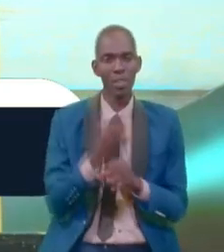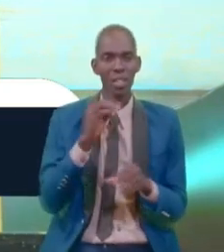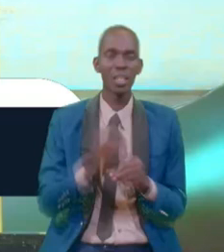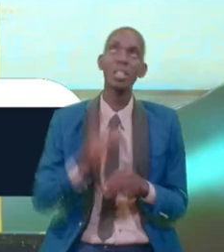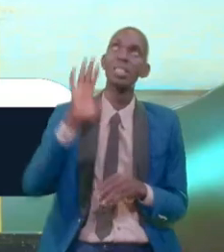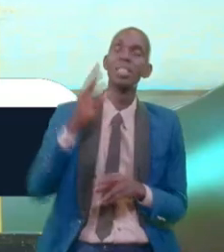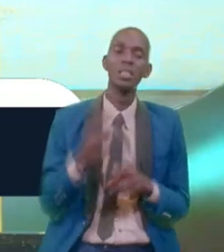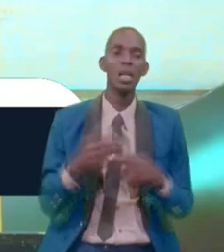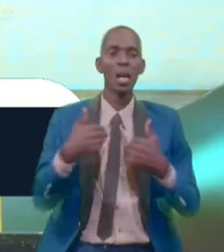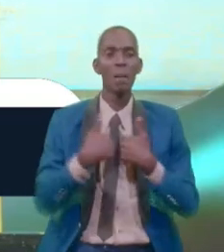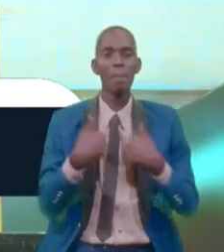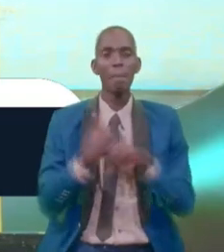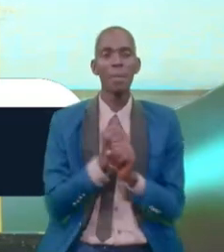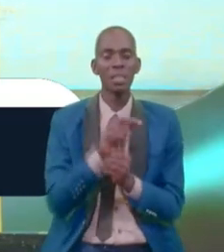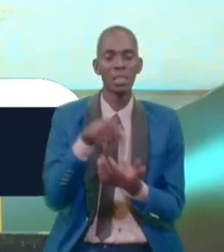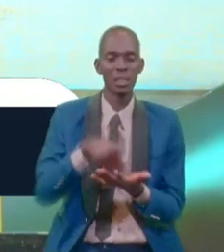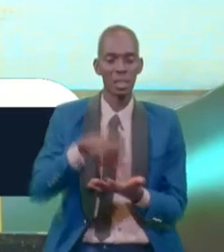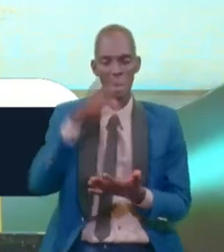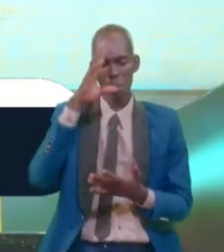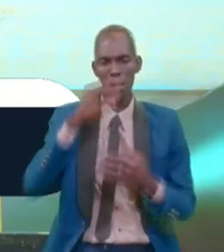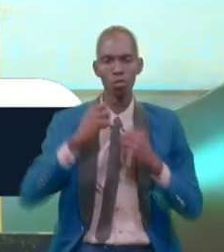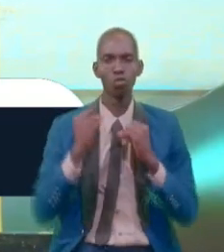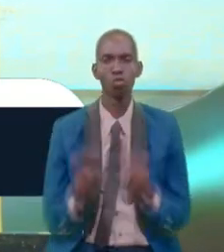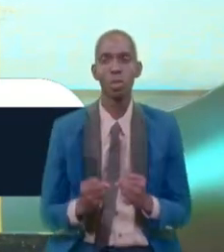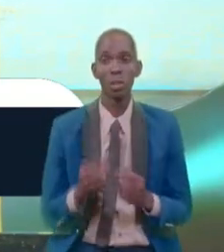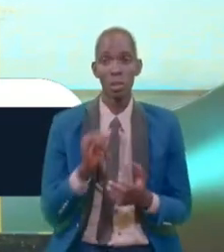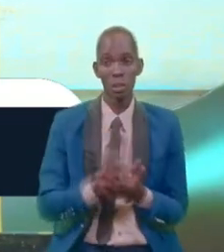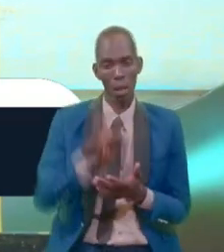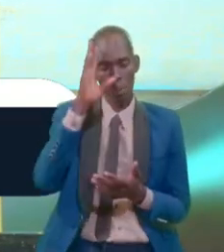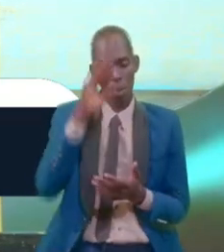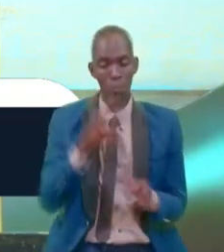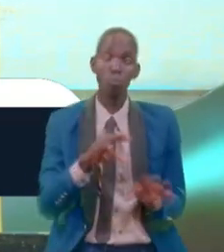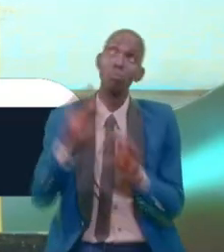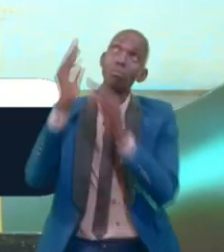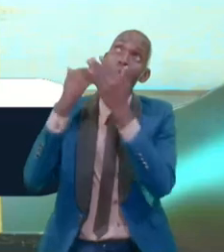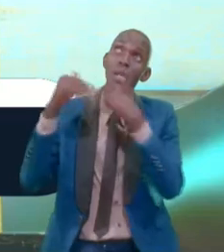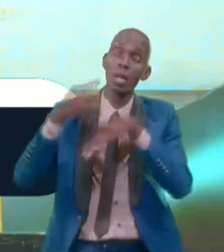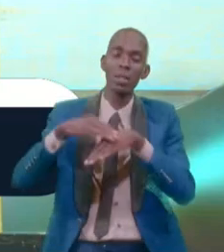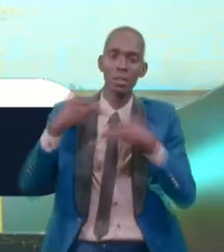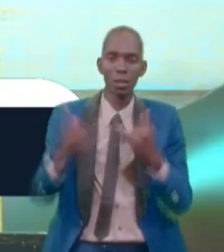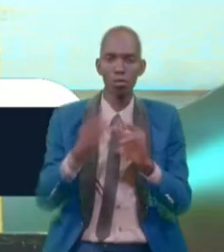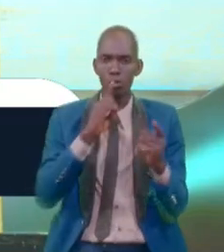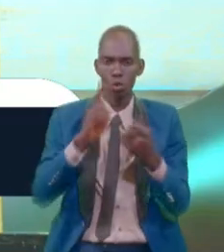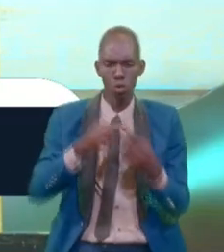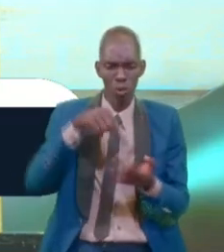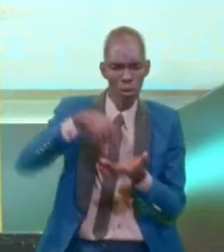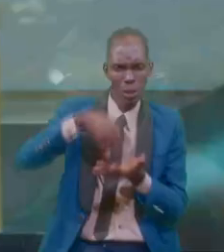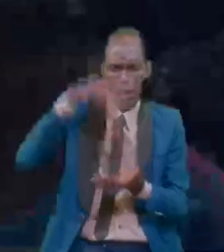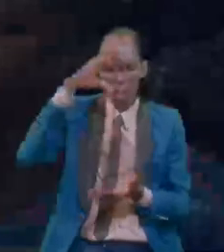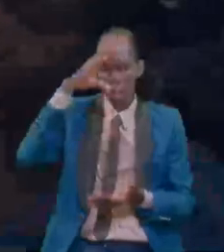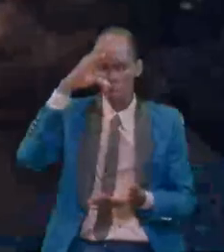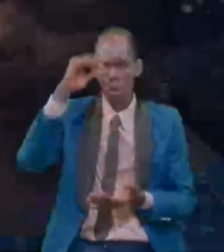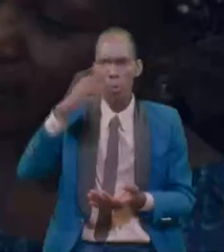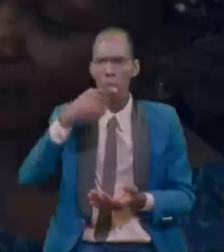que son nom a raffermi celui que vous voyez, connaissez. L'homme là est allé au ciel, maintenant il parle à cet homme devant